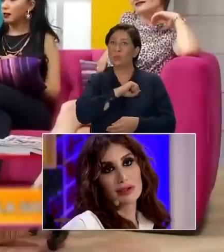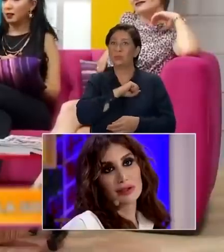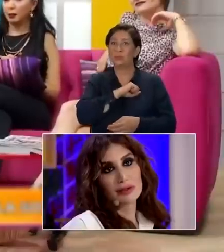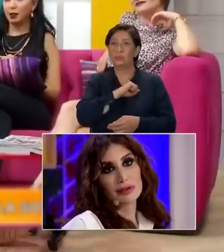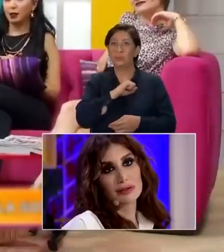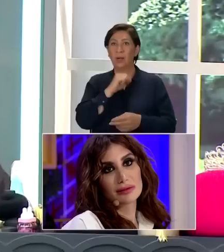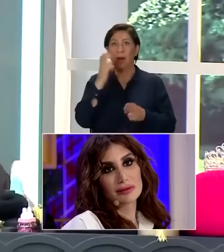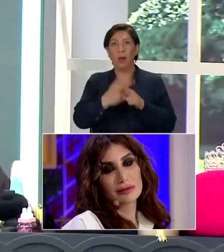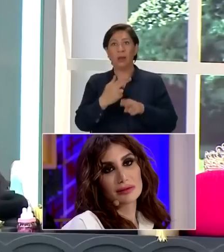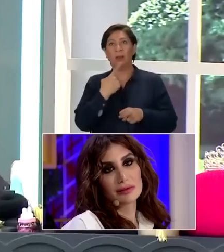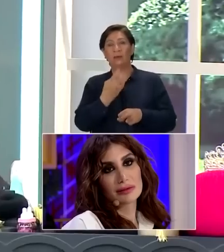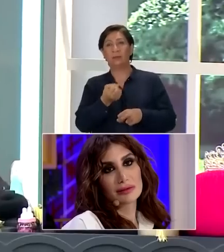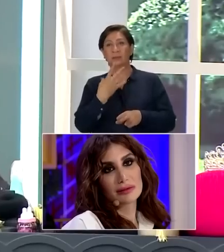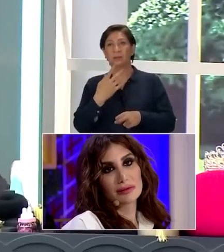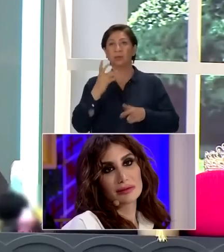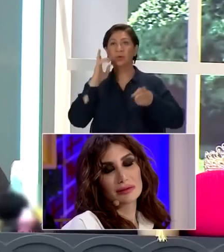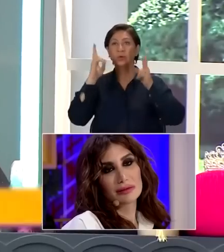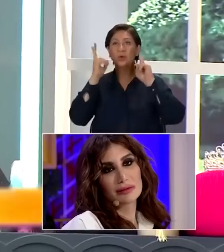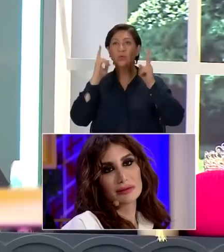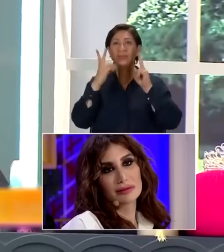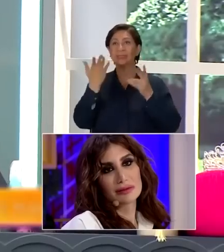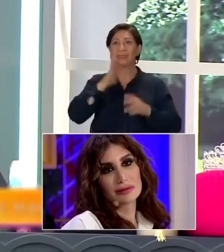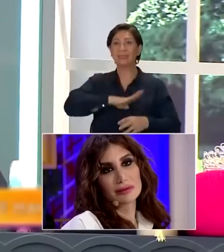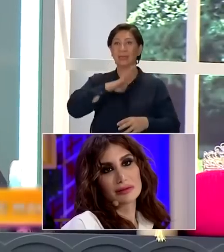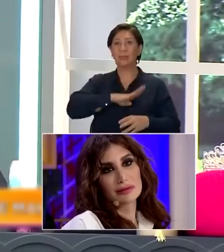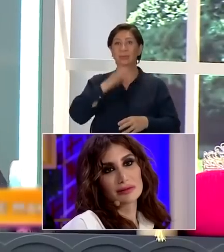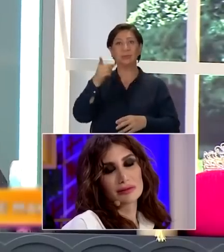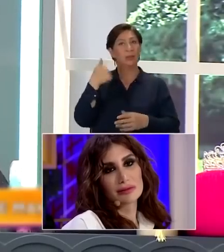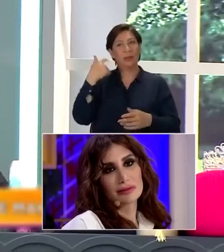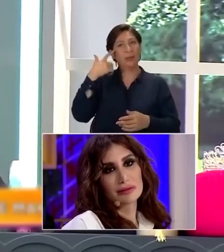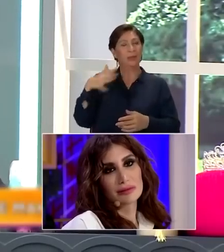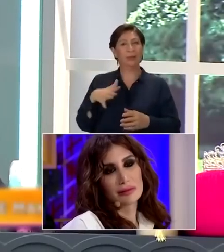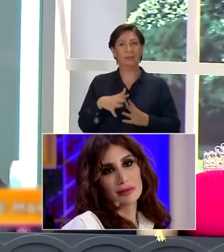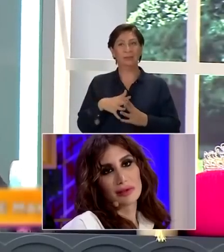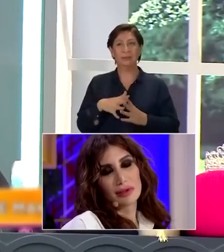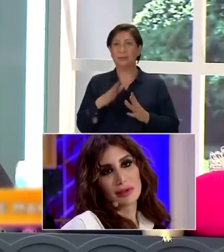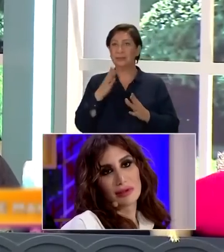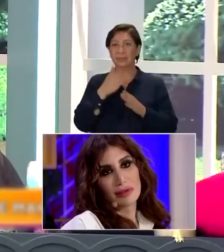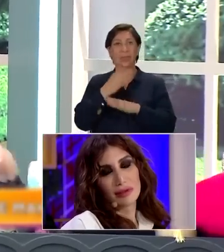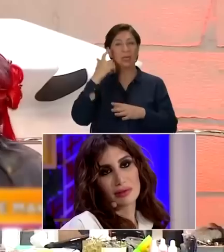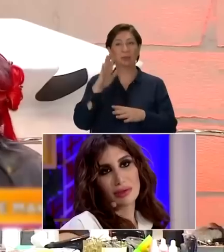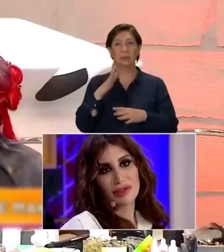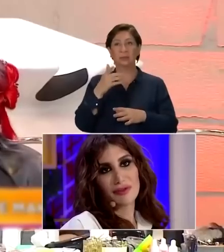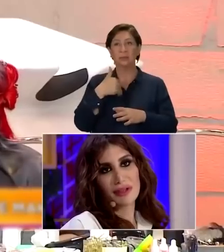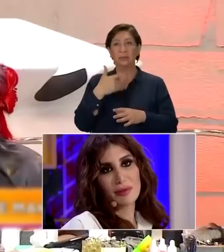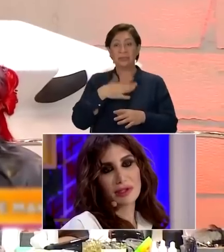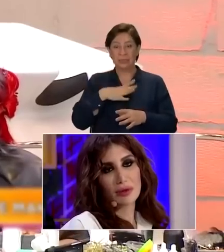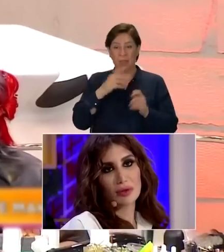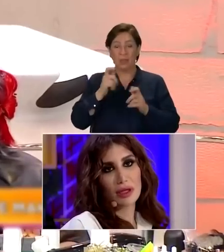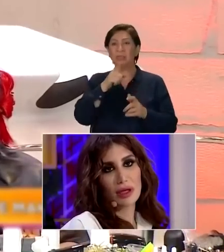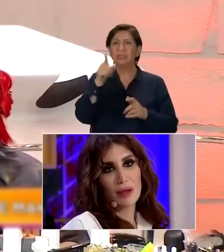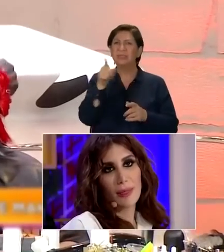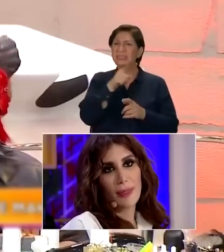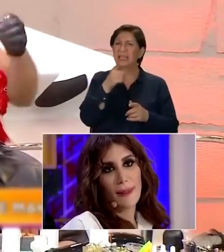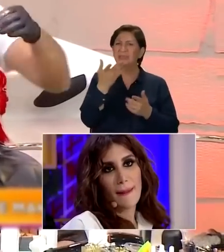Ani tepkiler. Vallahi kuaförün sana nasıl dayanıyor ben hayret ediyorum ha. İnan tabii tuhafına sana dayanıyorsa benimkisi de bana dayanabilir yani gayet. Yani sen